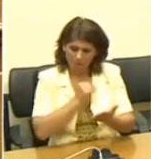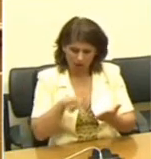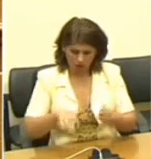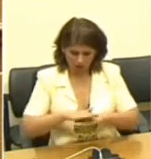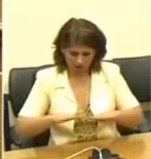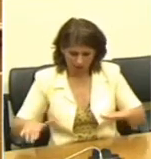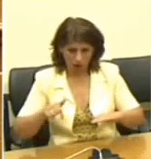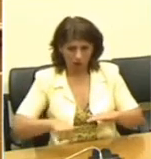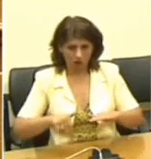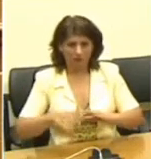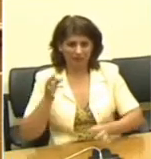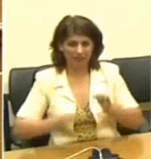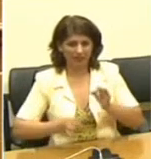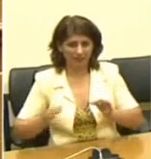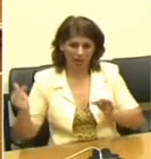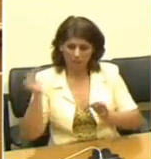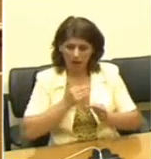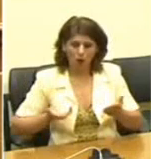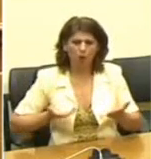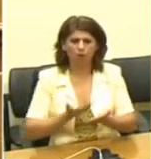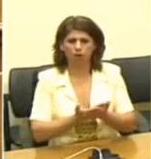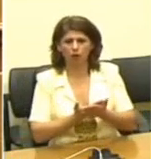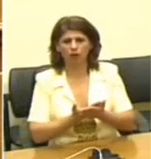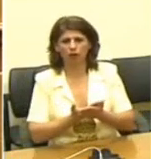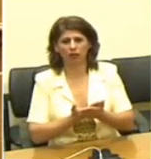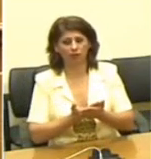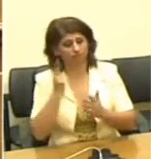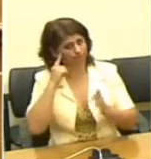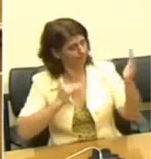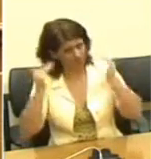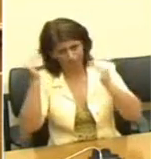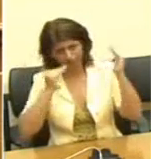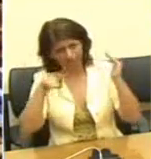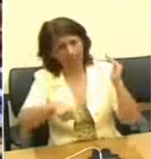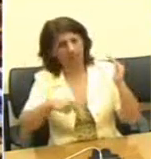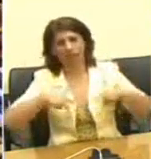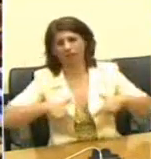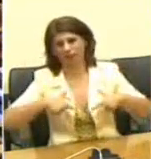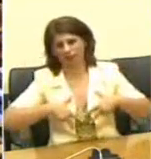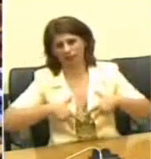της σημερινής συζήτησης πρόταση δυσπιστίας κατά της κυβέρνησης.